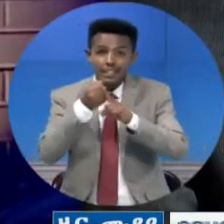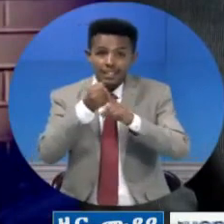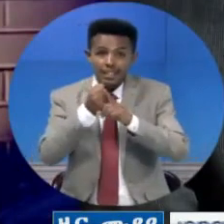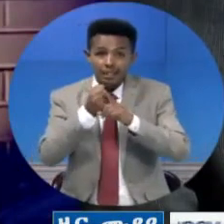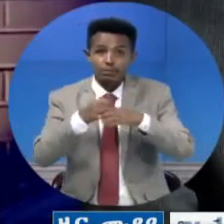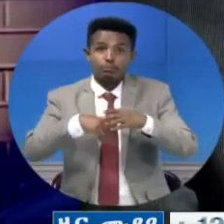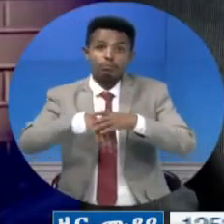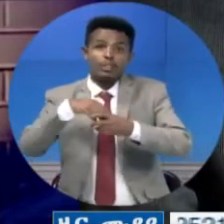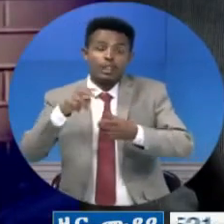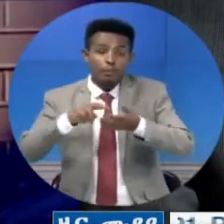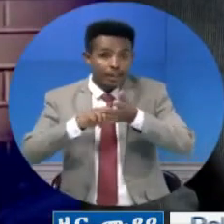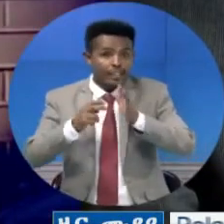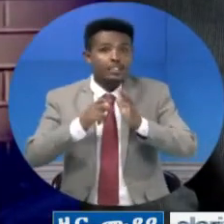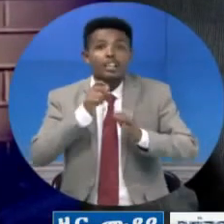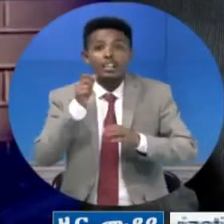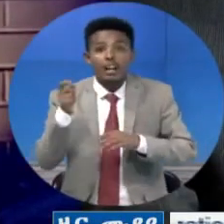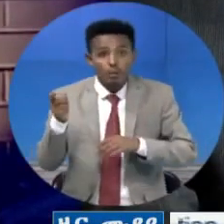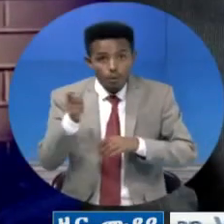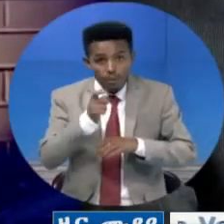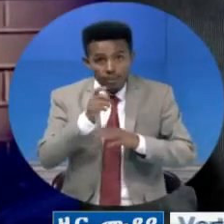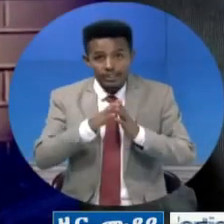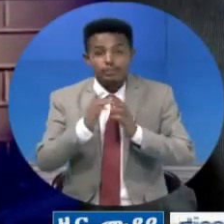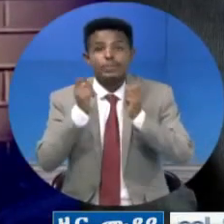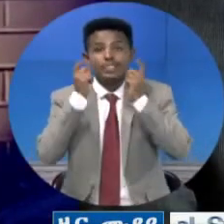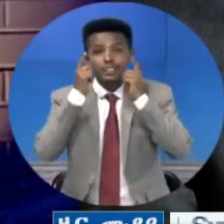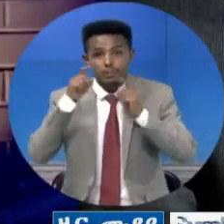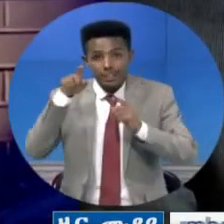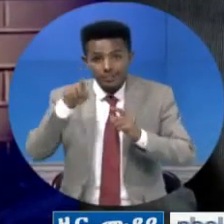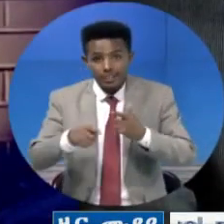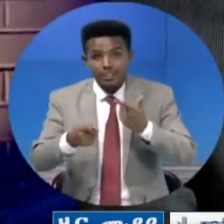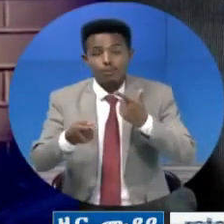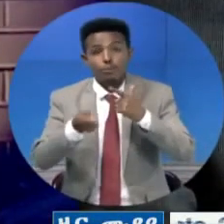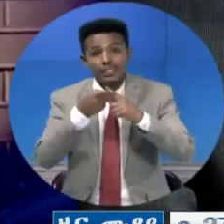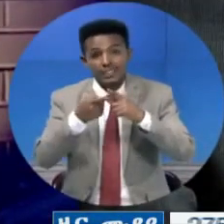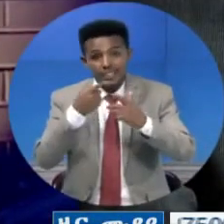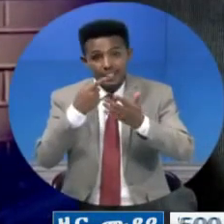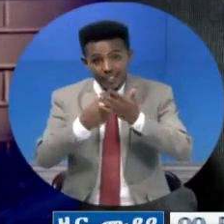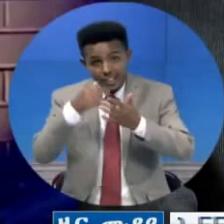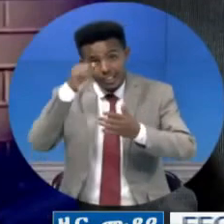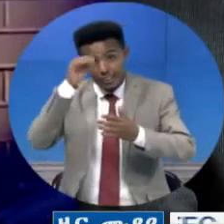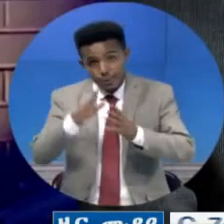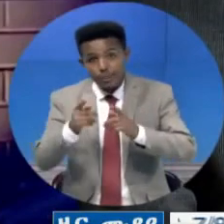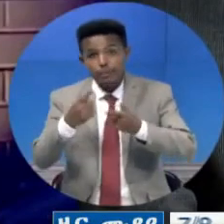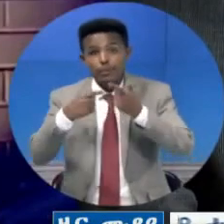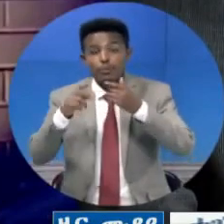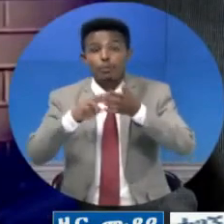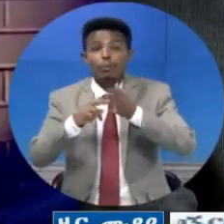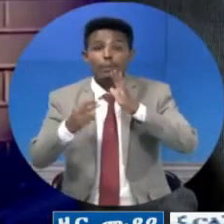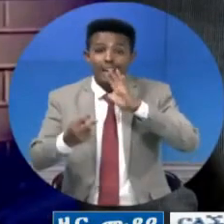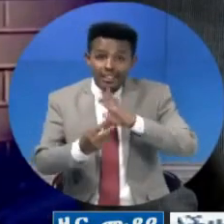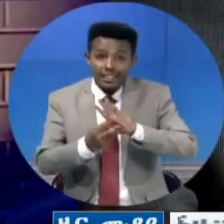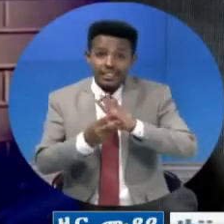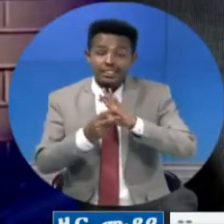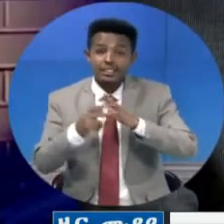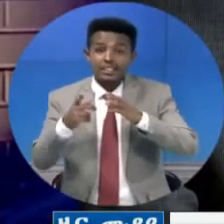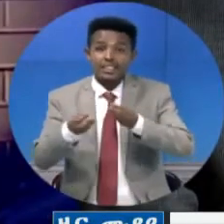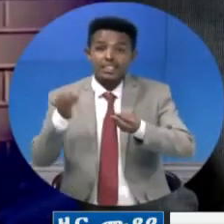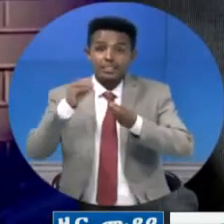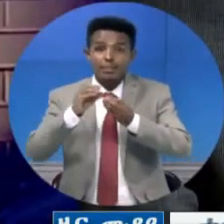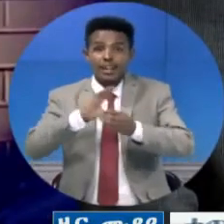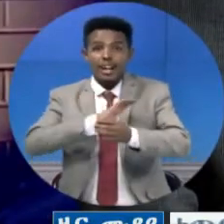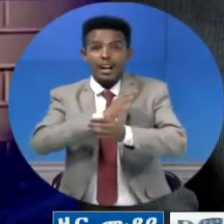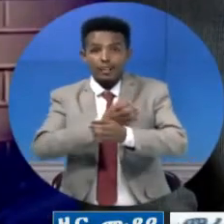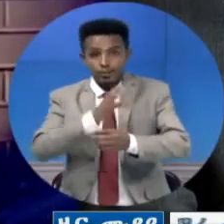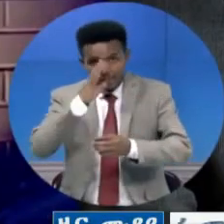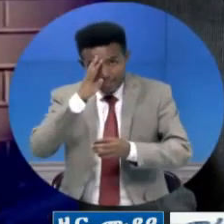ለቀናል ማለት እንዳልሆነ መገንዘብ ያስፈልጋል። ሁለተኛ እነዚህ ሰዎች መጡ ማለት ትልቅ አቅም ጨመርን ማለት ነው፣ ተጨማሪ አቅም